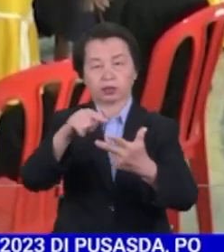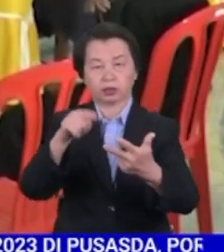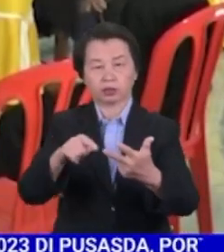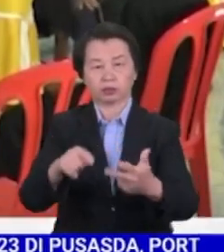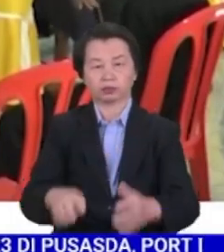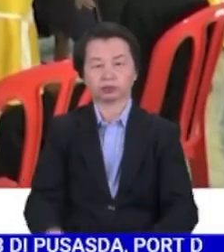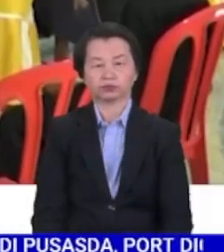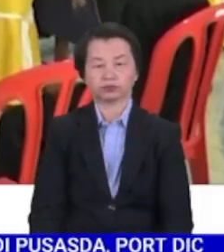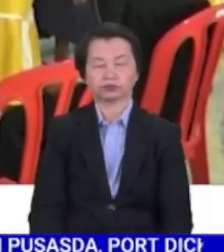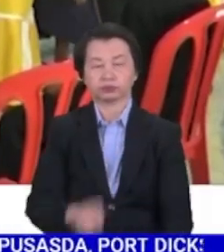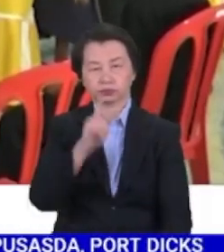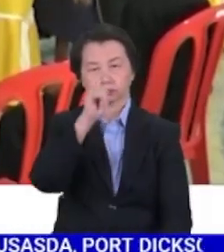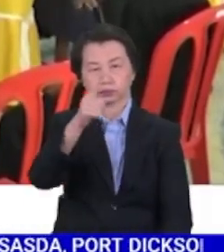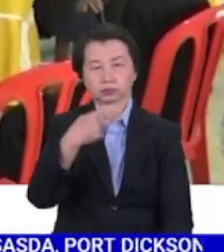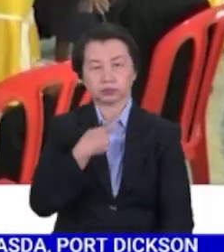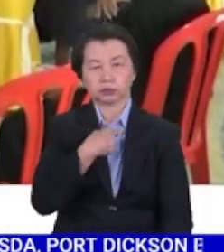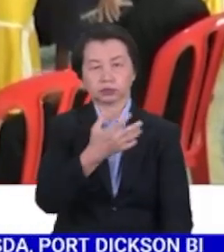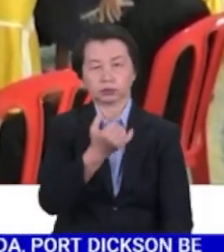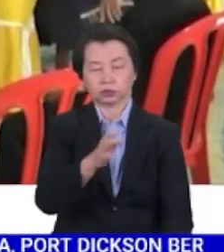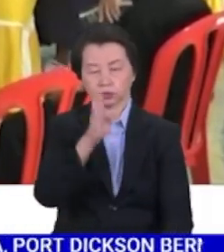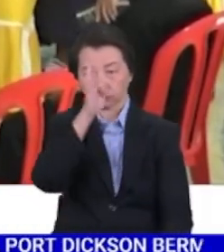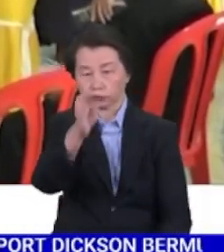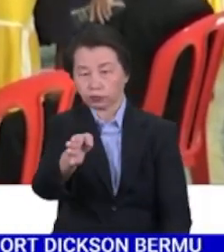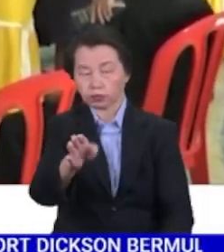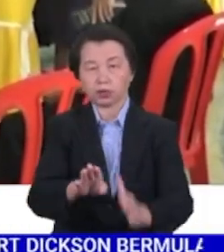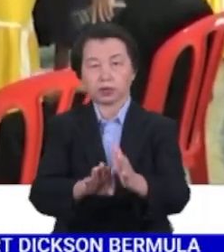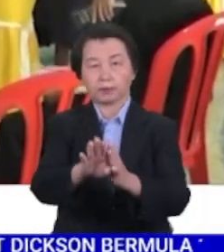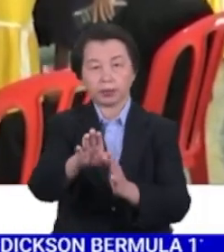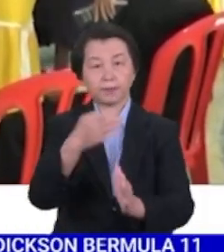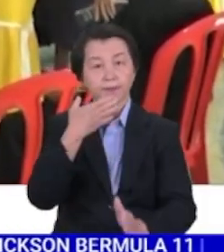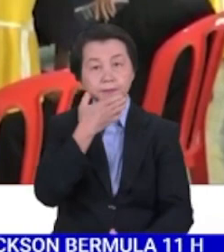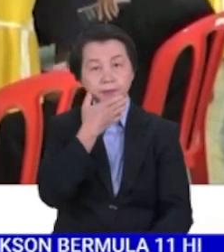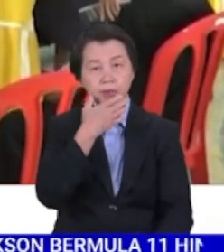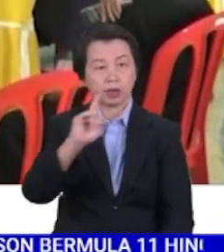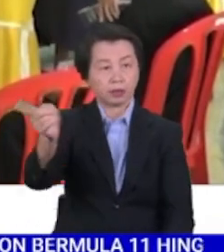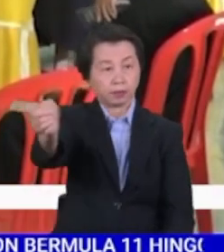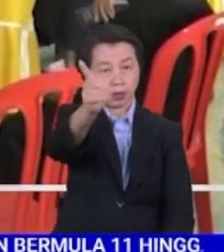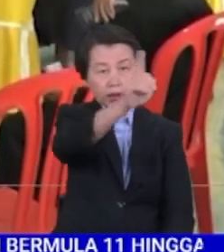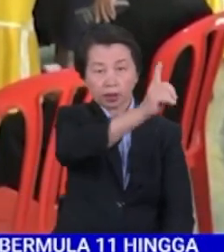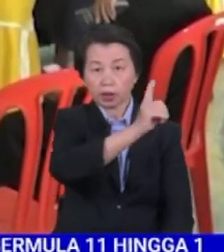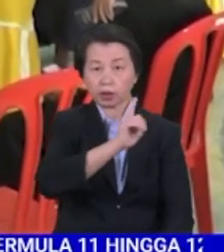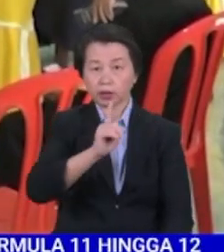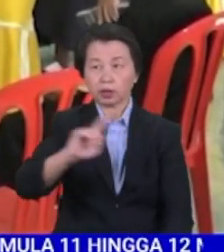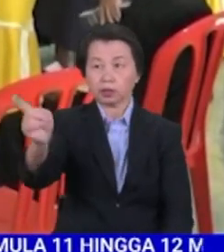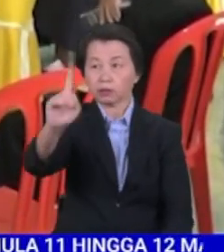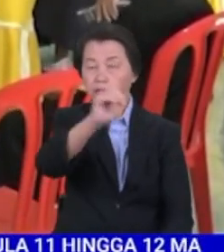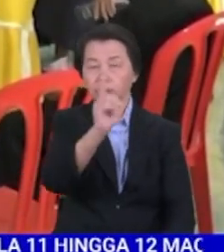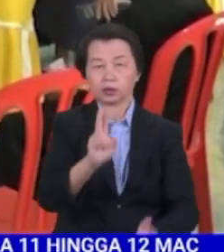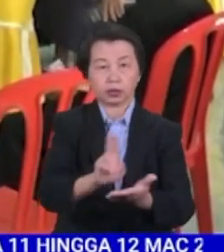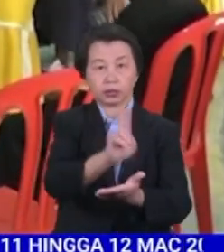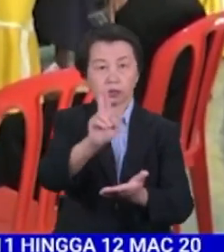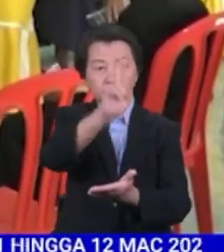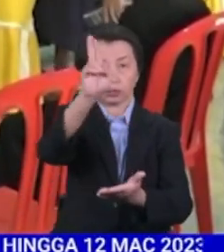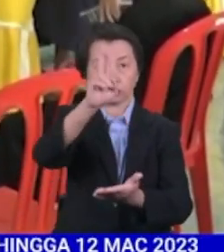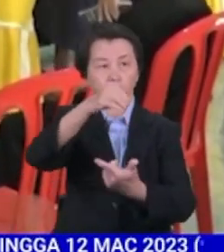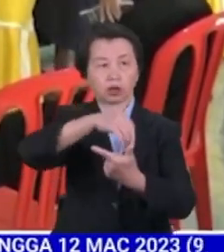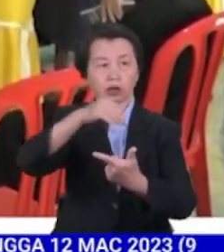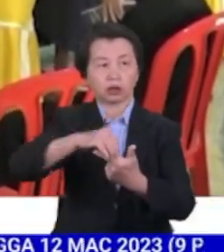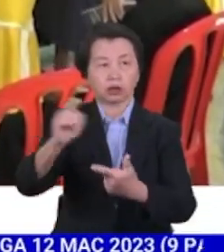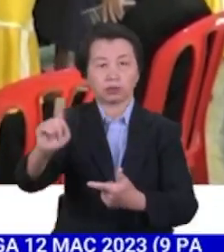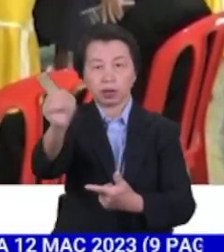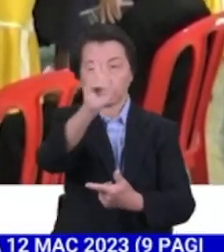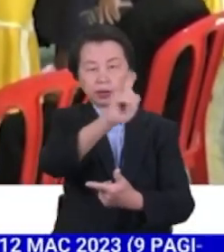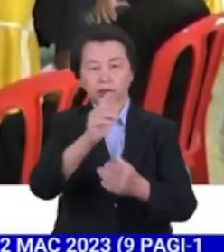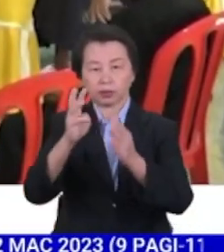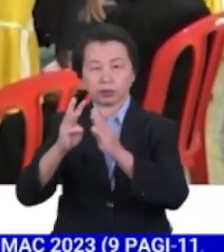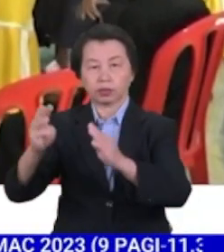nak fokuskan untuk pembangunan belia. Jadi kepada mana-mana universiti ataupun mana-mana masjid